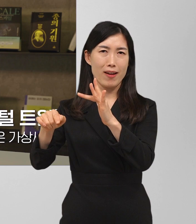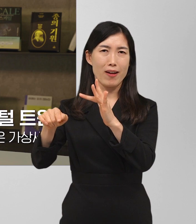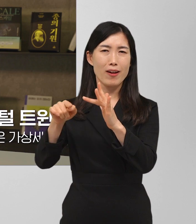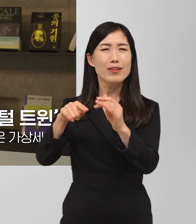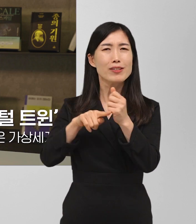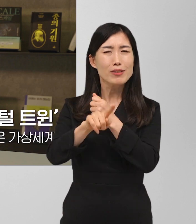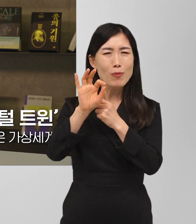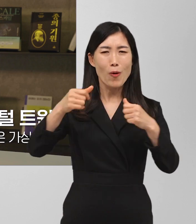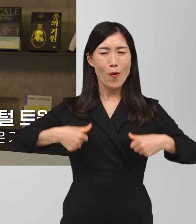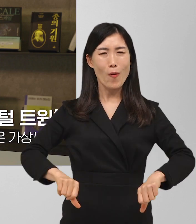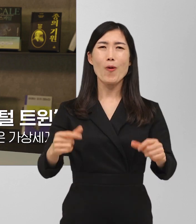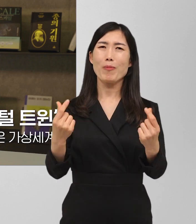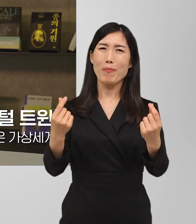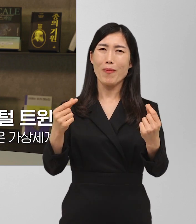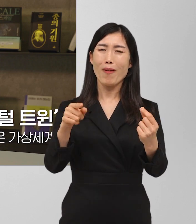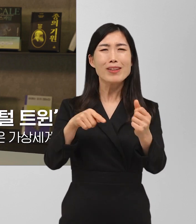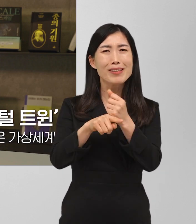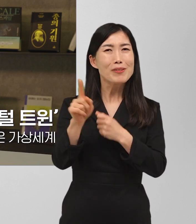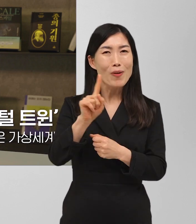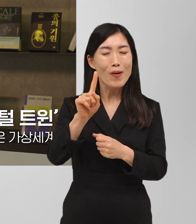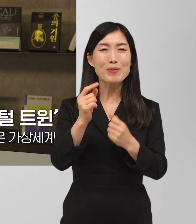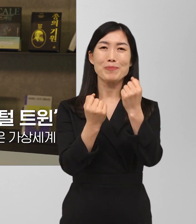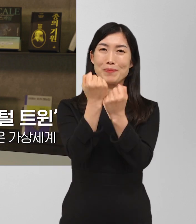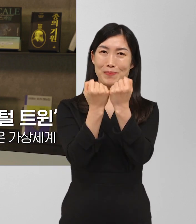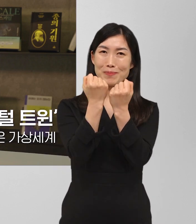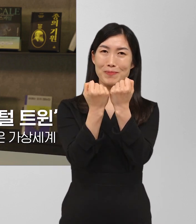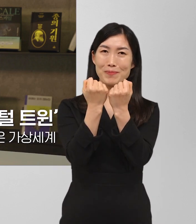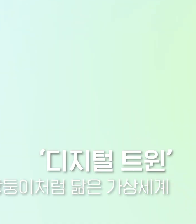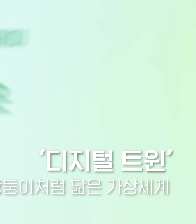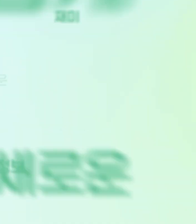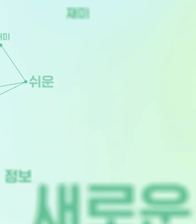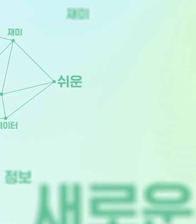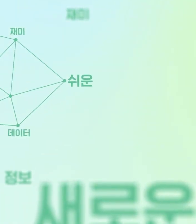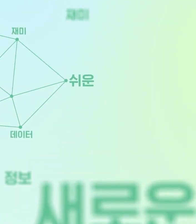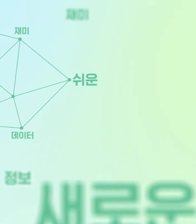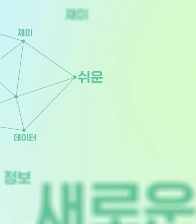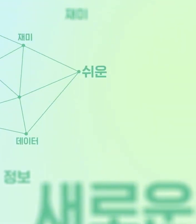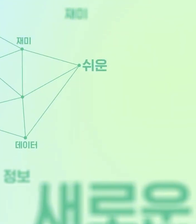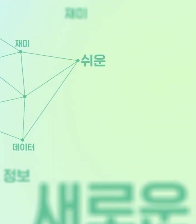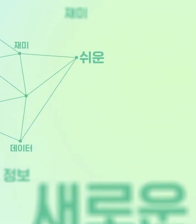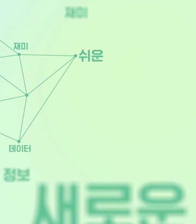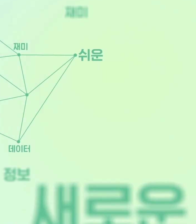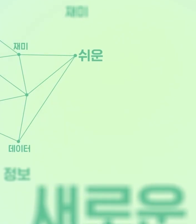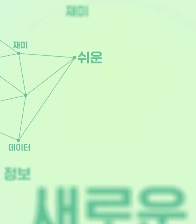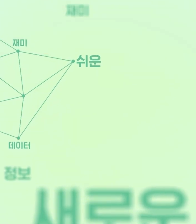세계에 대한 디지털 트윈, 지금부터 설명해 드리도록 하겠습니다.